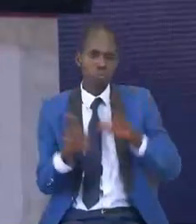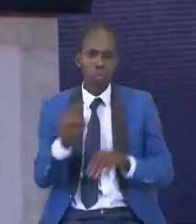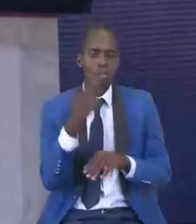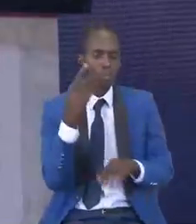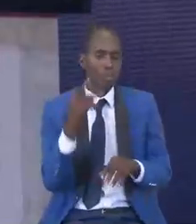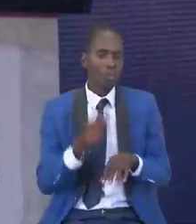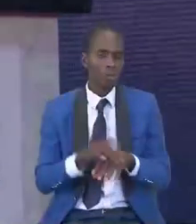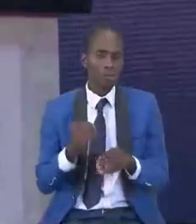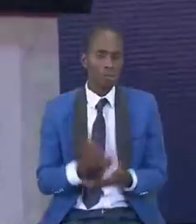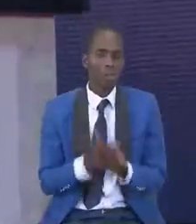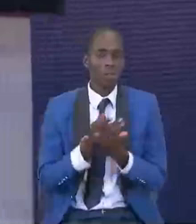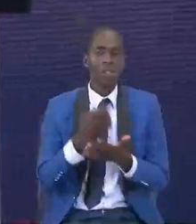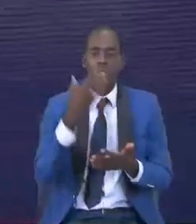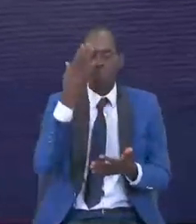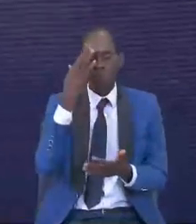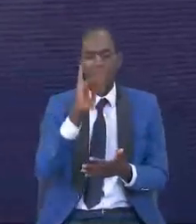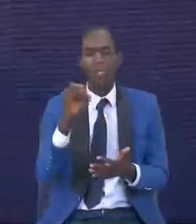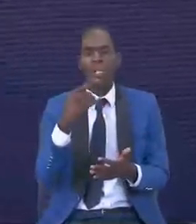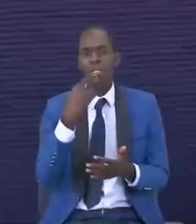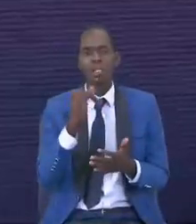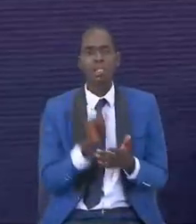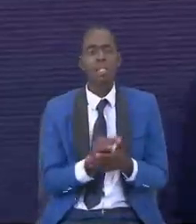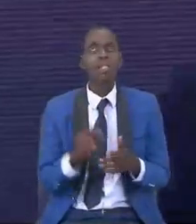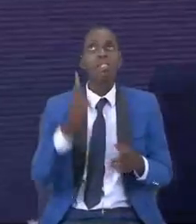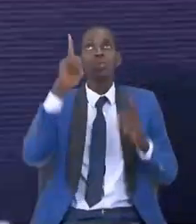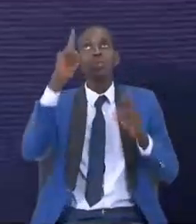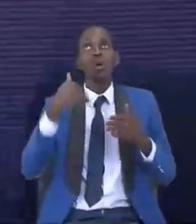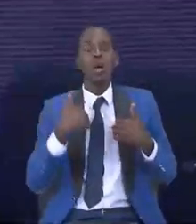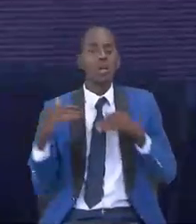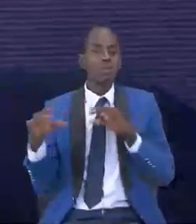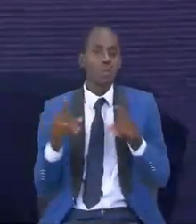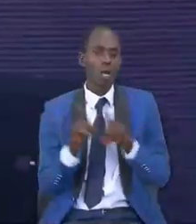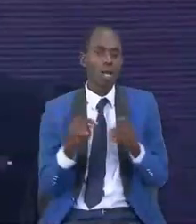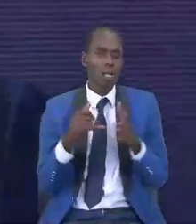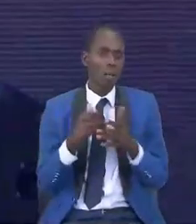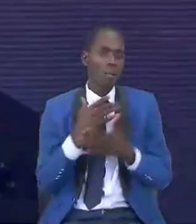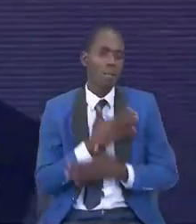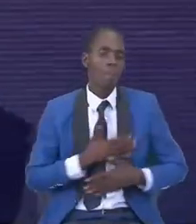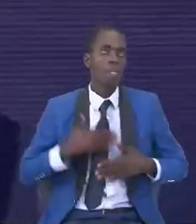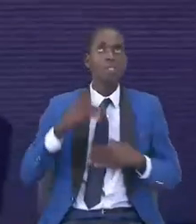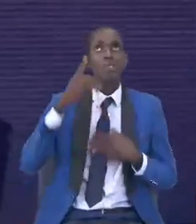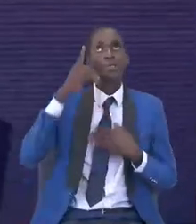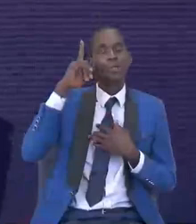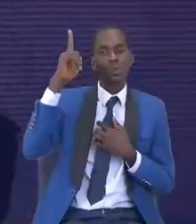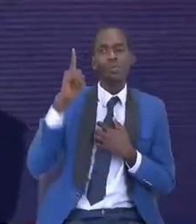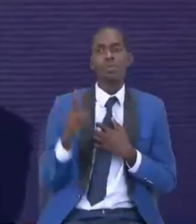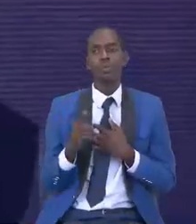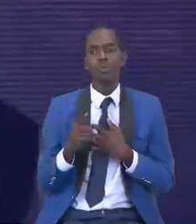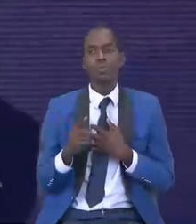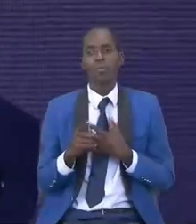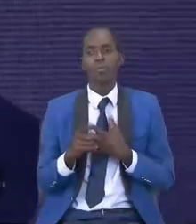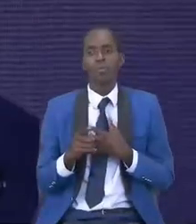ce que tu veux. Si nous comprenons dans nos vies, quel que soit ce qui se